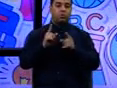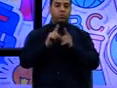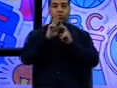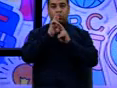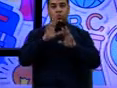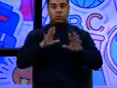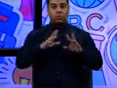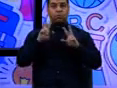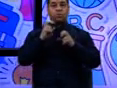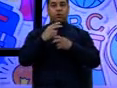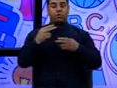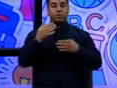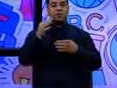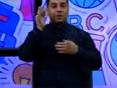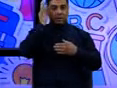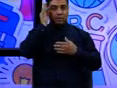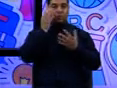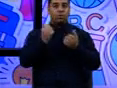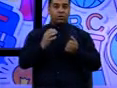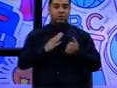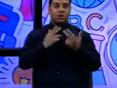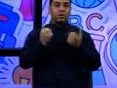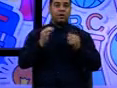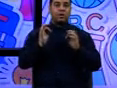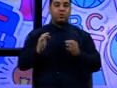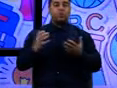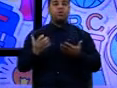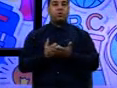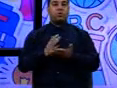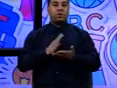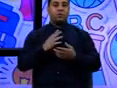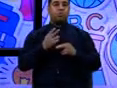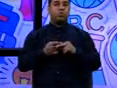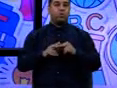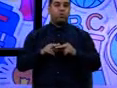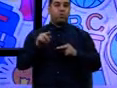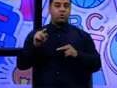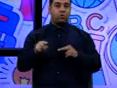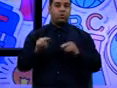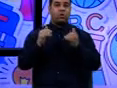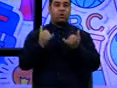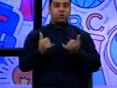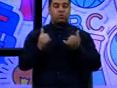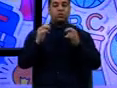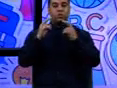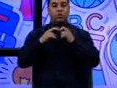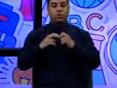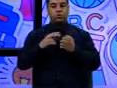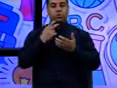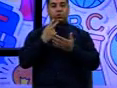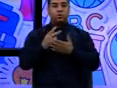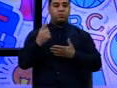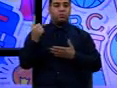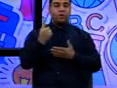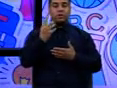ko'rsatilgan edi. Mavzular yodingizga tushdimi? Ha, topdingiz bu. Keling, endi solishtirib